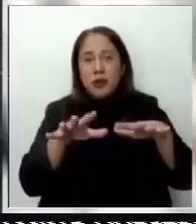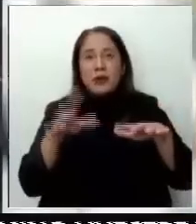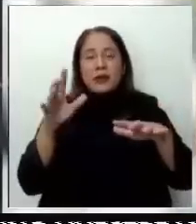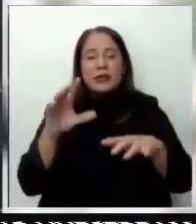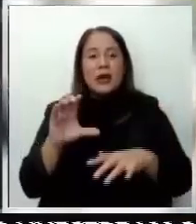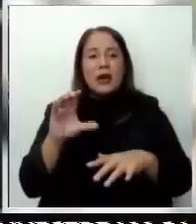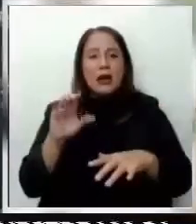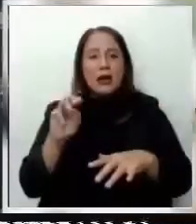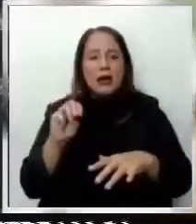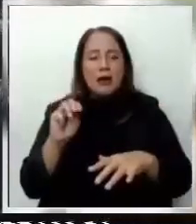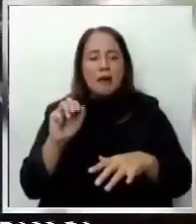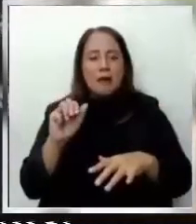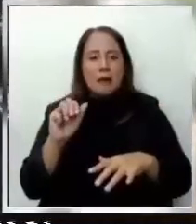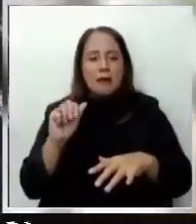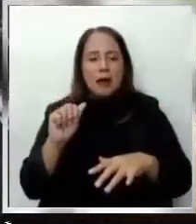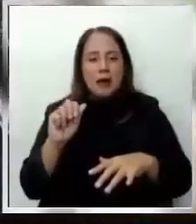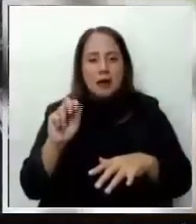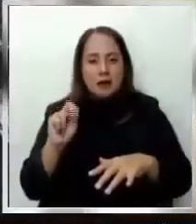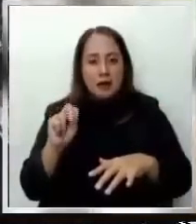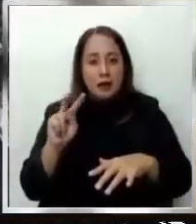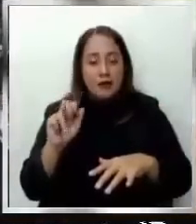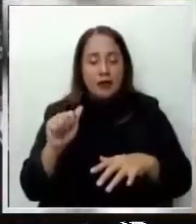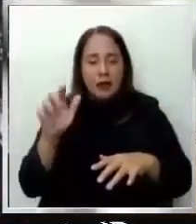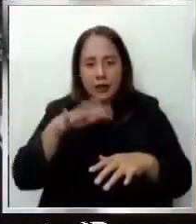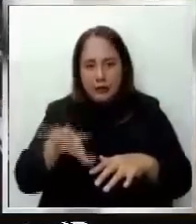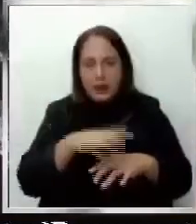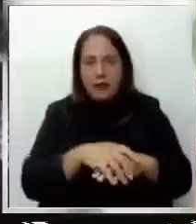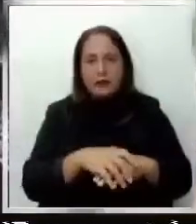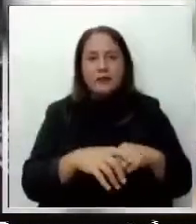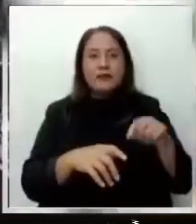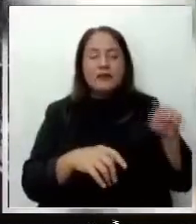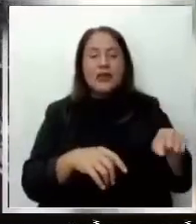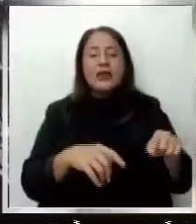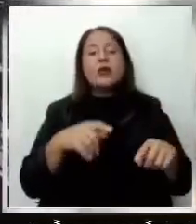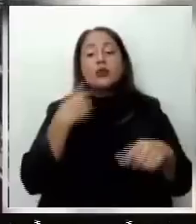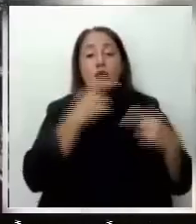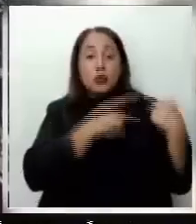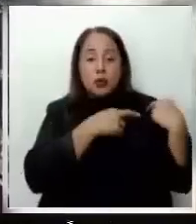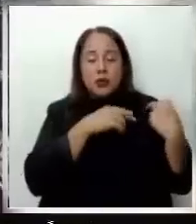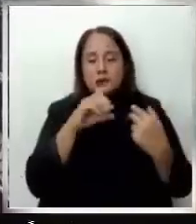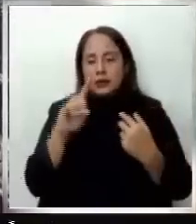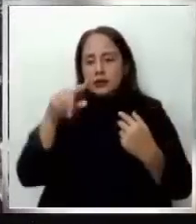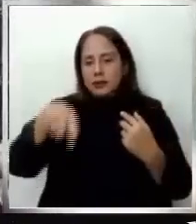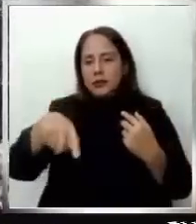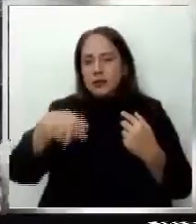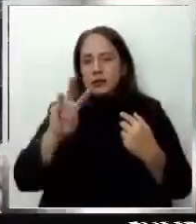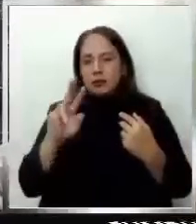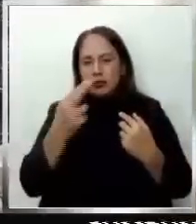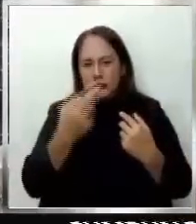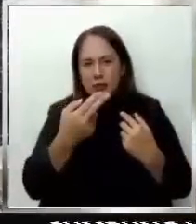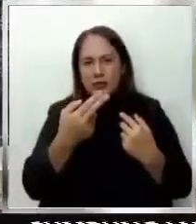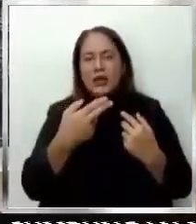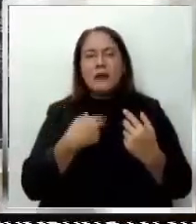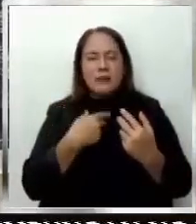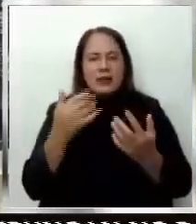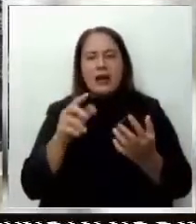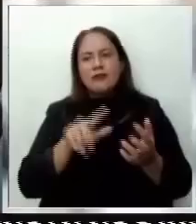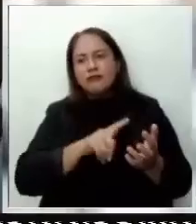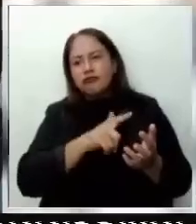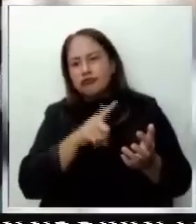Ang billboards kasi ang namamahala niyan DPWH, pero may automatic role naman yan eh. Basta